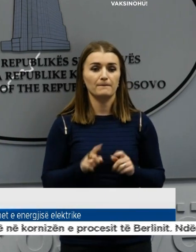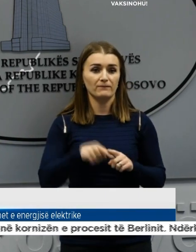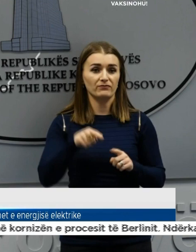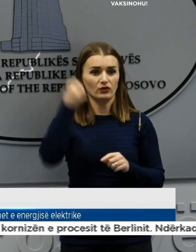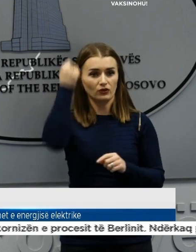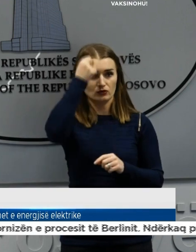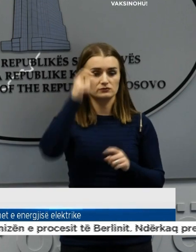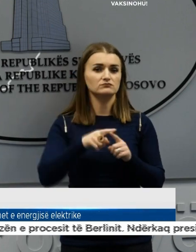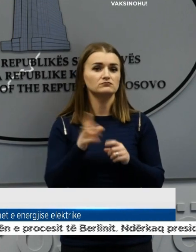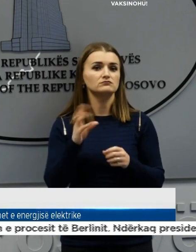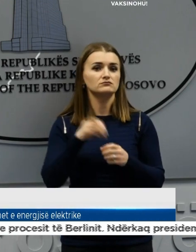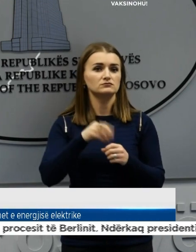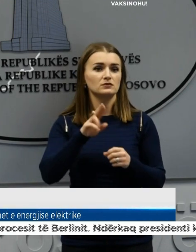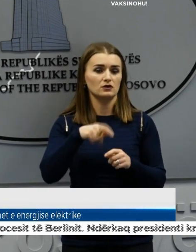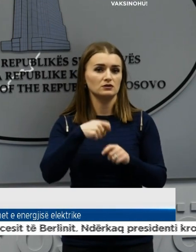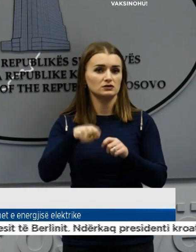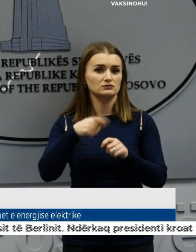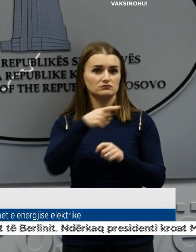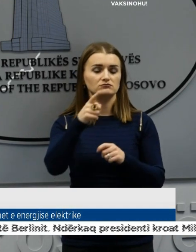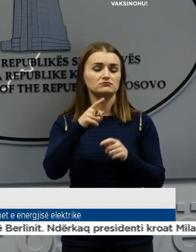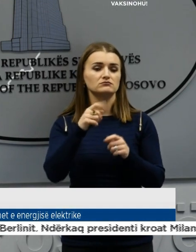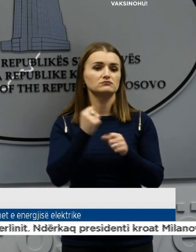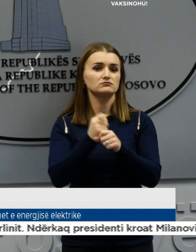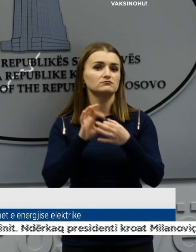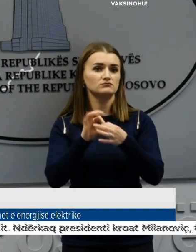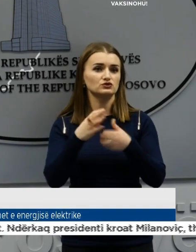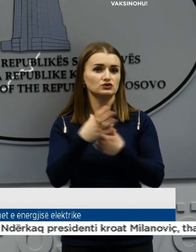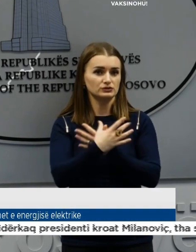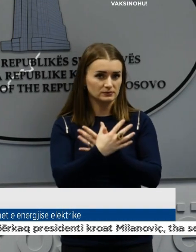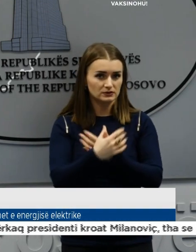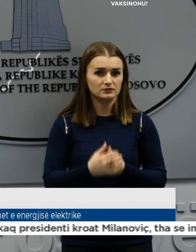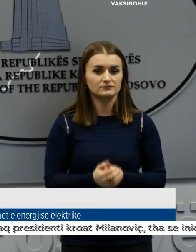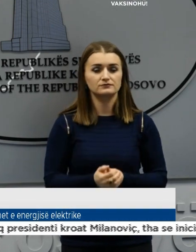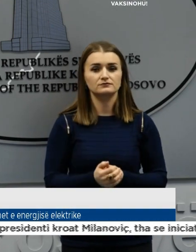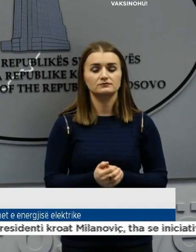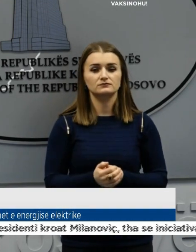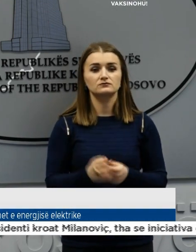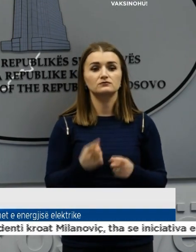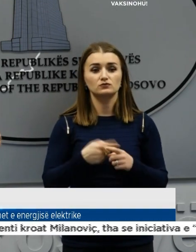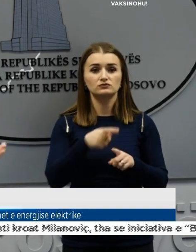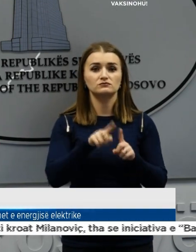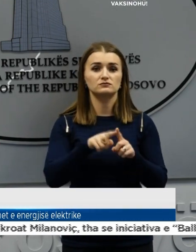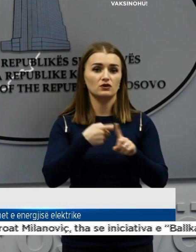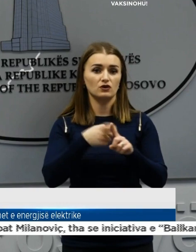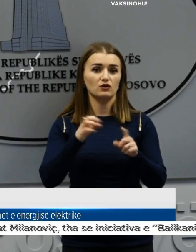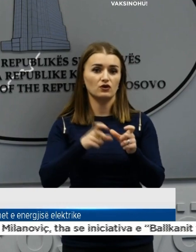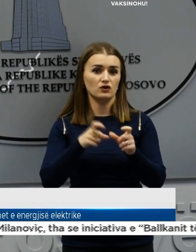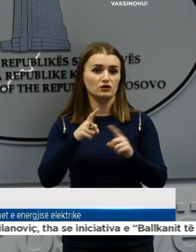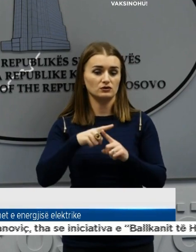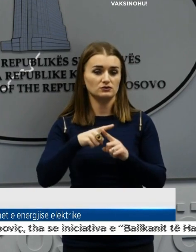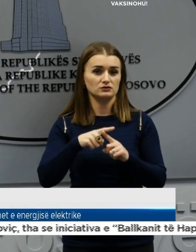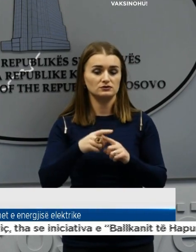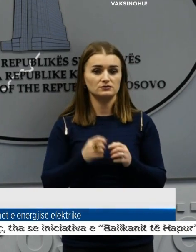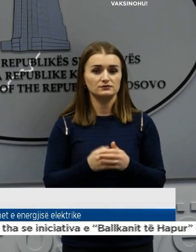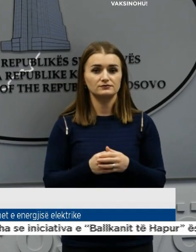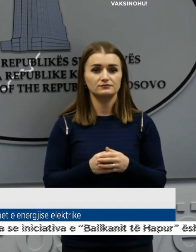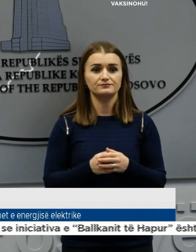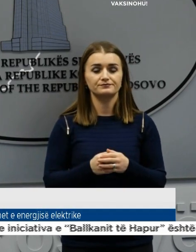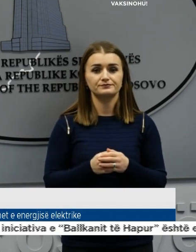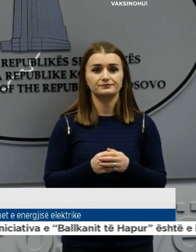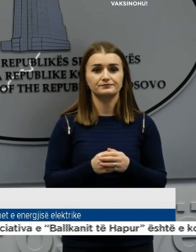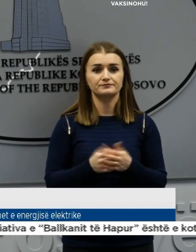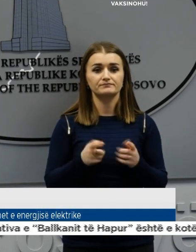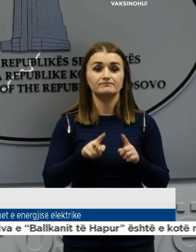bloku rregullues me Shqipërinë, por kjo gjithashtu do të thotë se kost për dalim prej përpara, kur Serbia ka